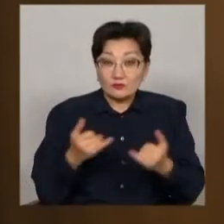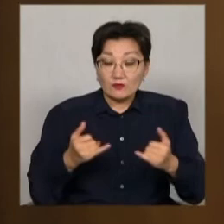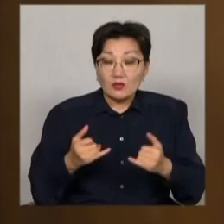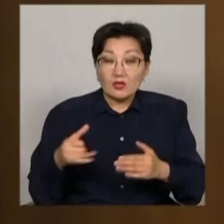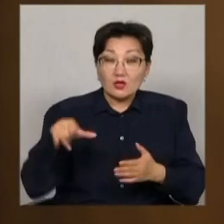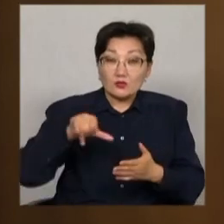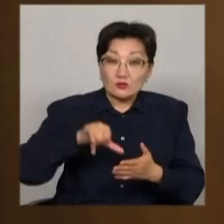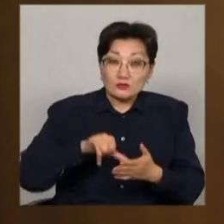суррогата